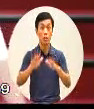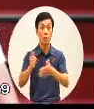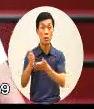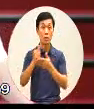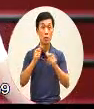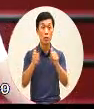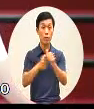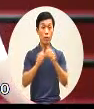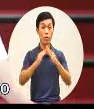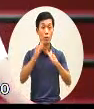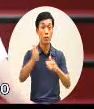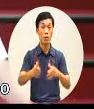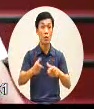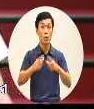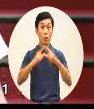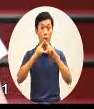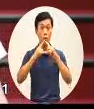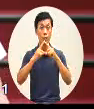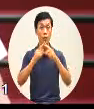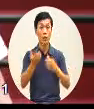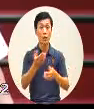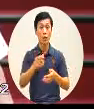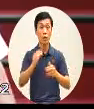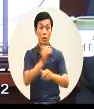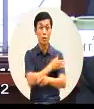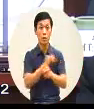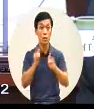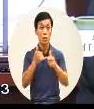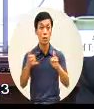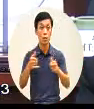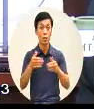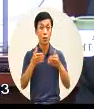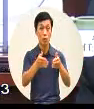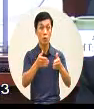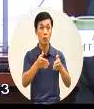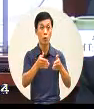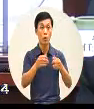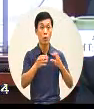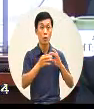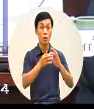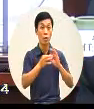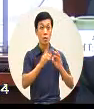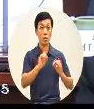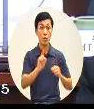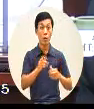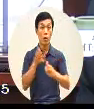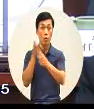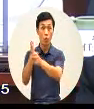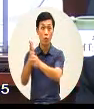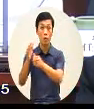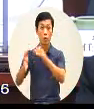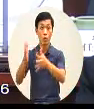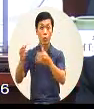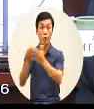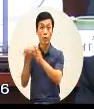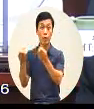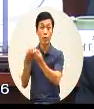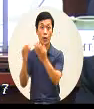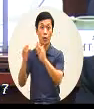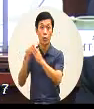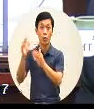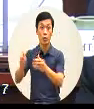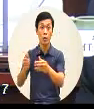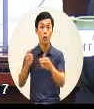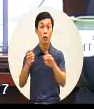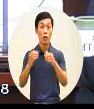然。 谢那个刚刚陈议员哦，在关心的部分有分别问过我们都发局长跟法制局